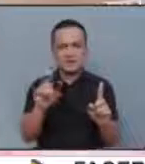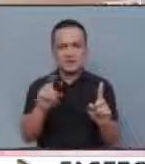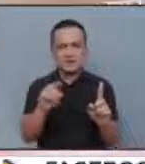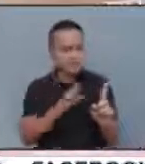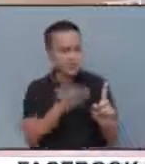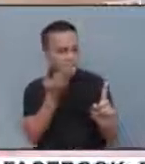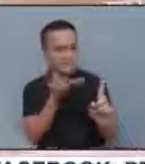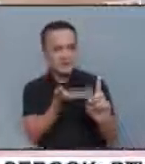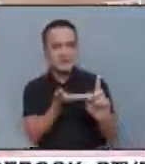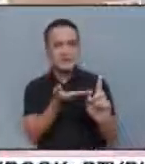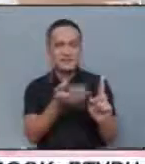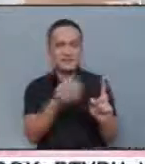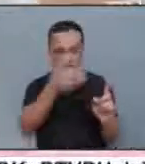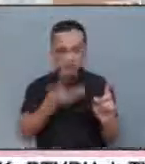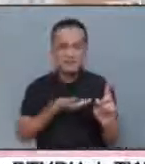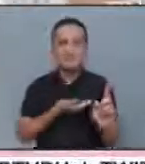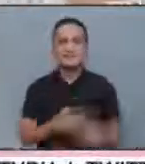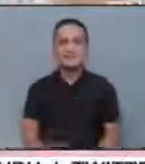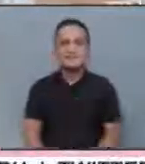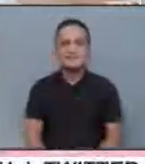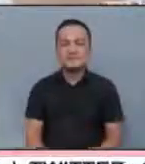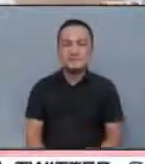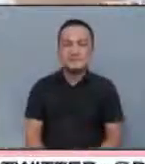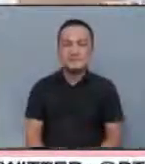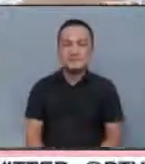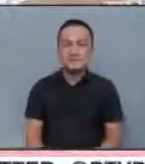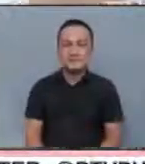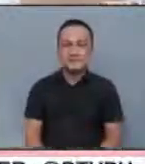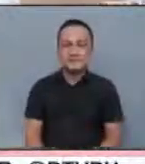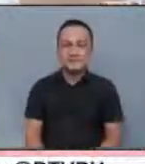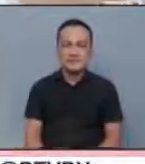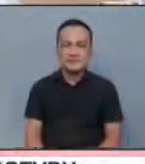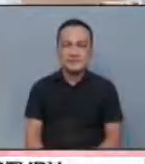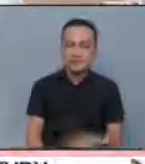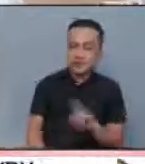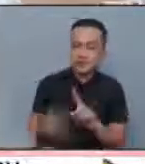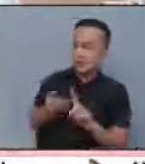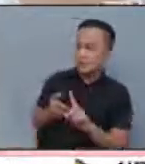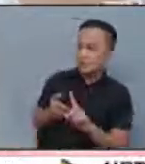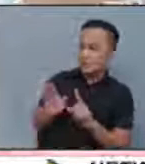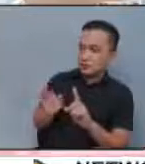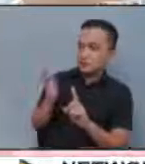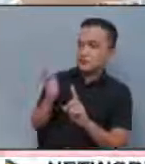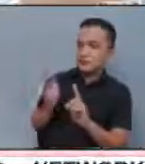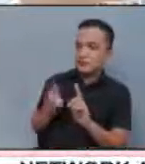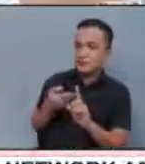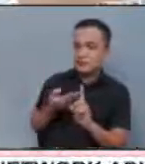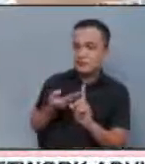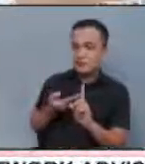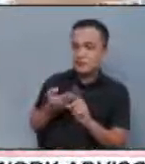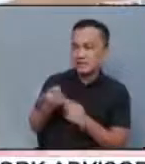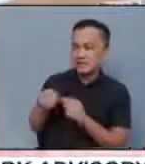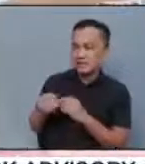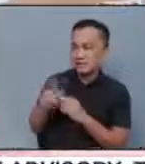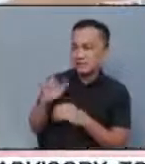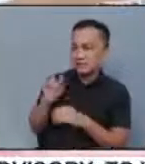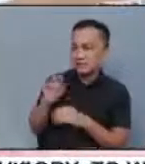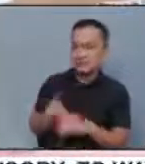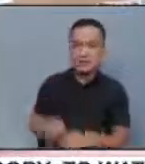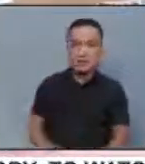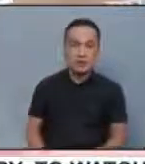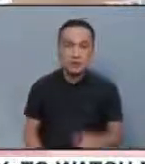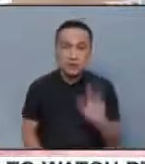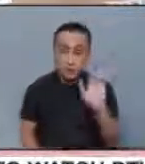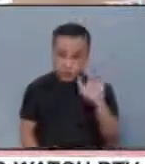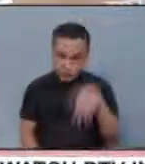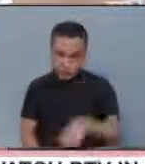to Rise and Shine Pilipinas. Good morning po, Rise and Shine Philippines. Alright. Ay, sir, gaano